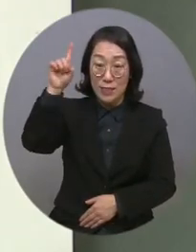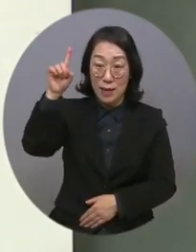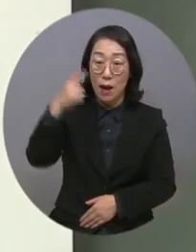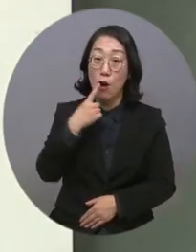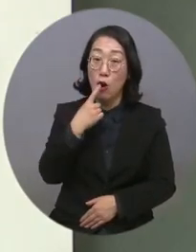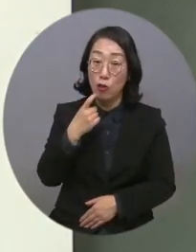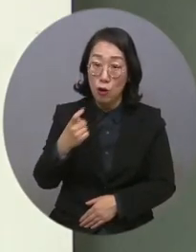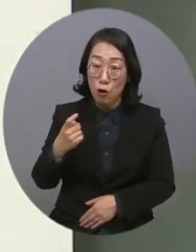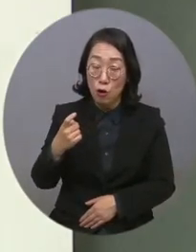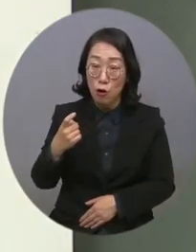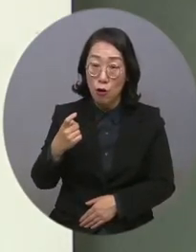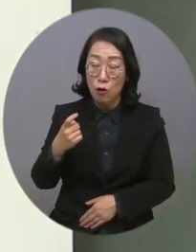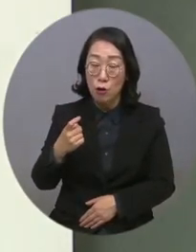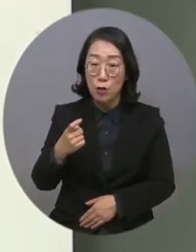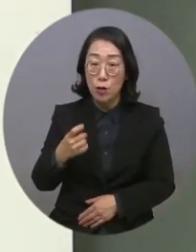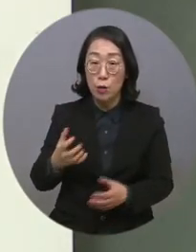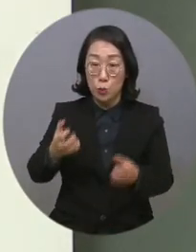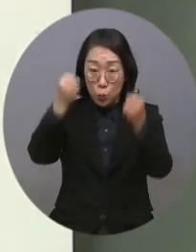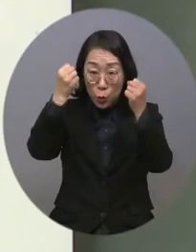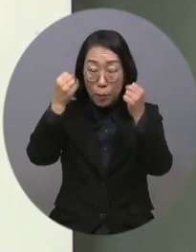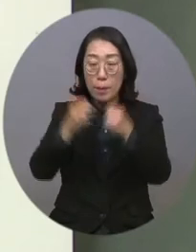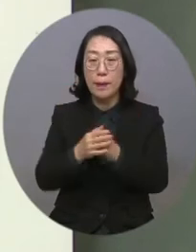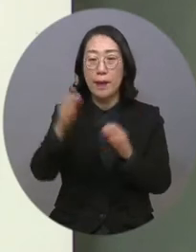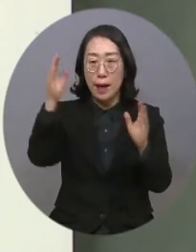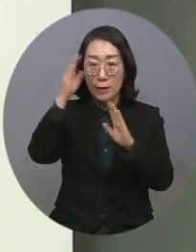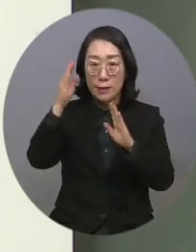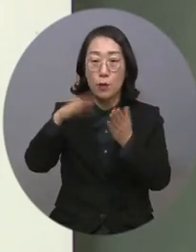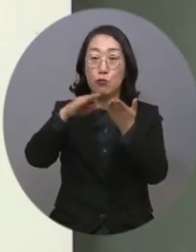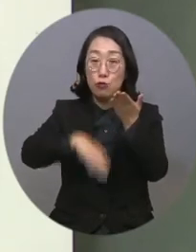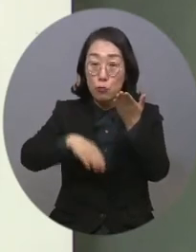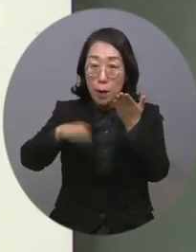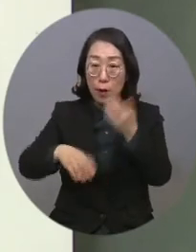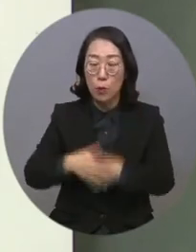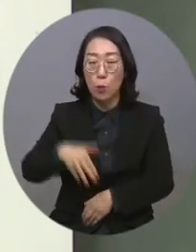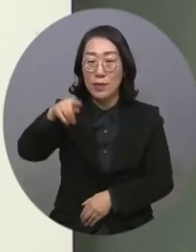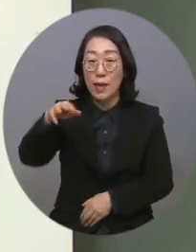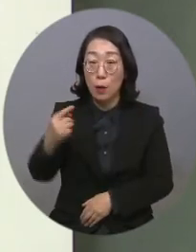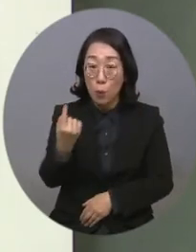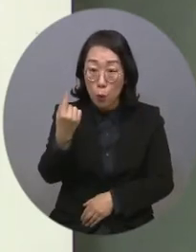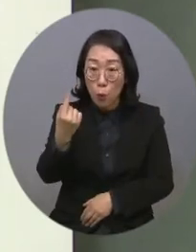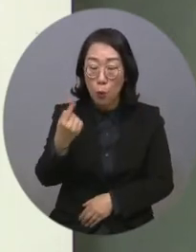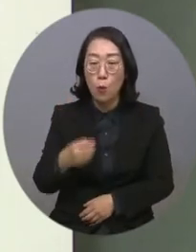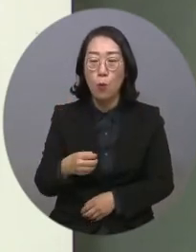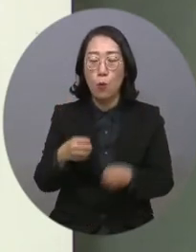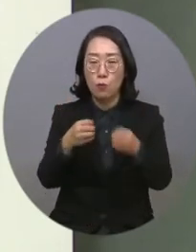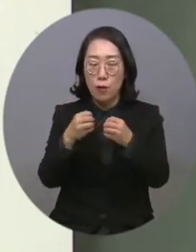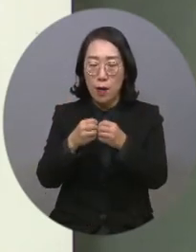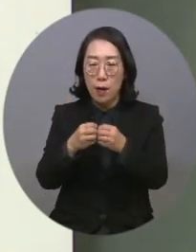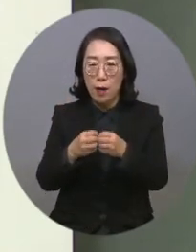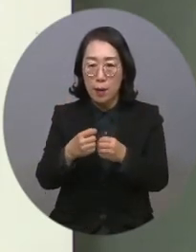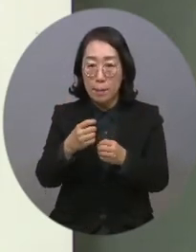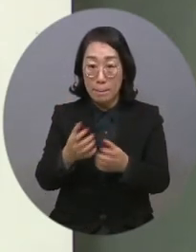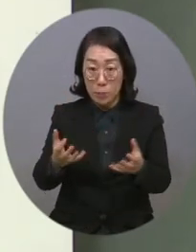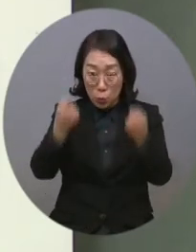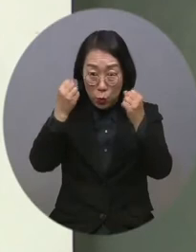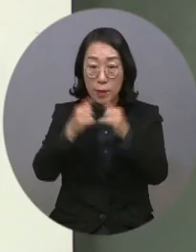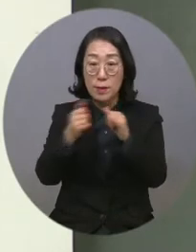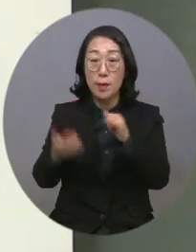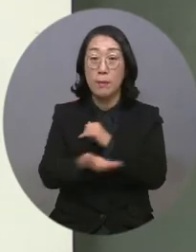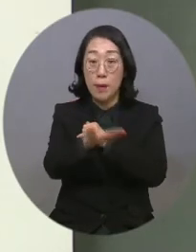러시아어를 전공한 후배들이라든가 또는 체코학을 전공한 후배들에게